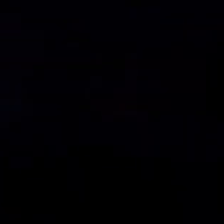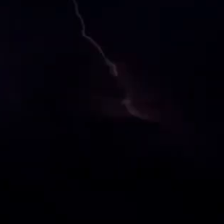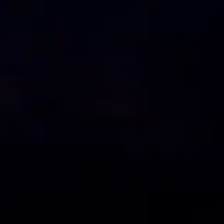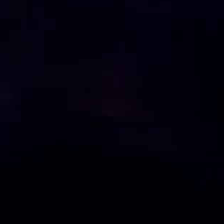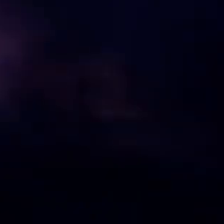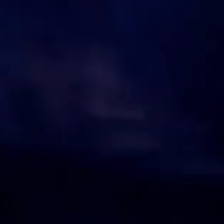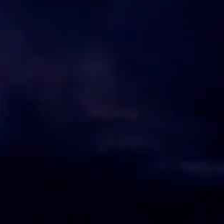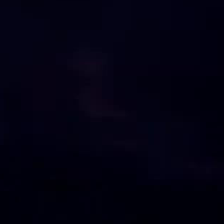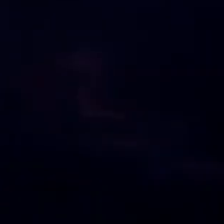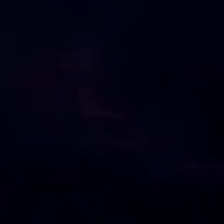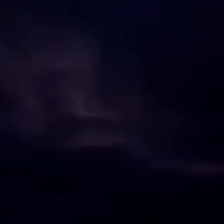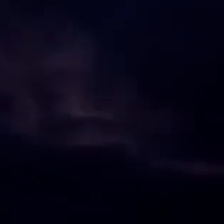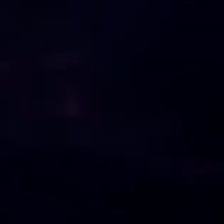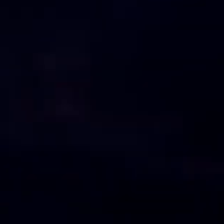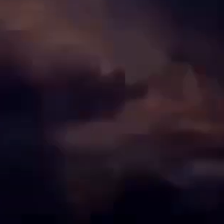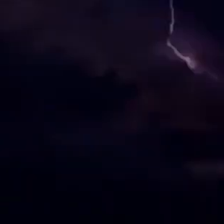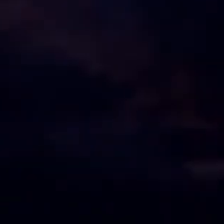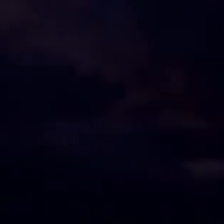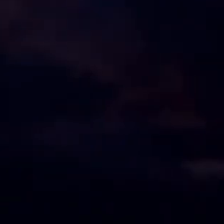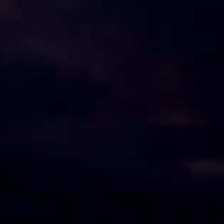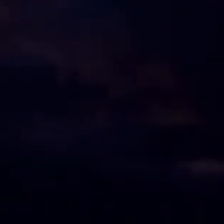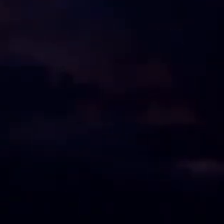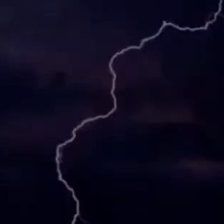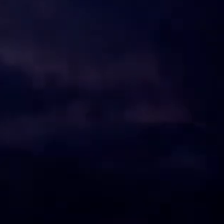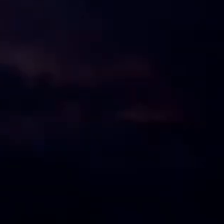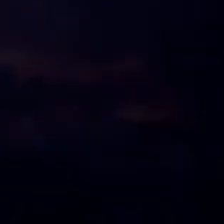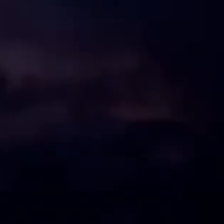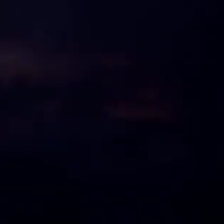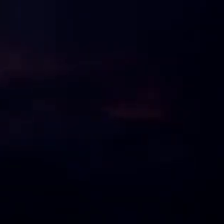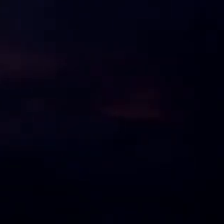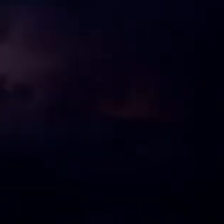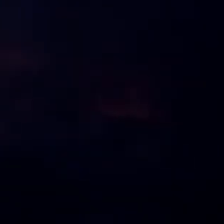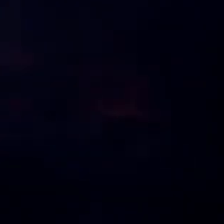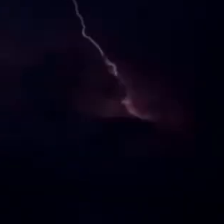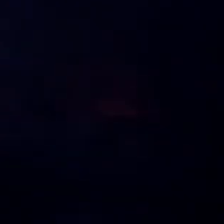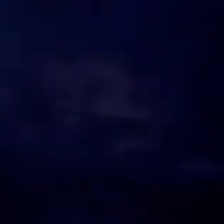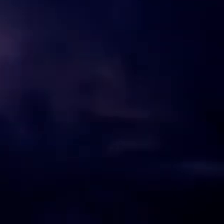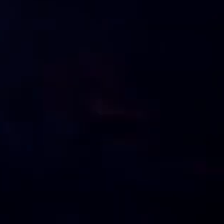වාරණයෙන් තොර අපක්ෂපාති වාර්තාකරණය